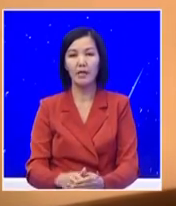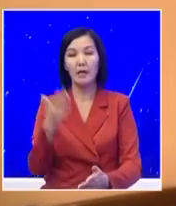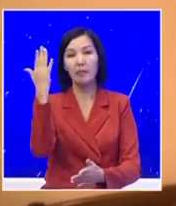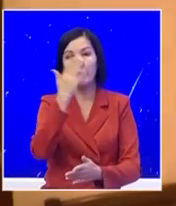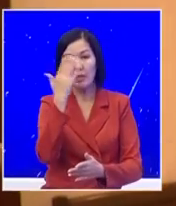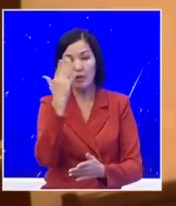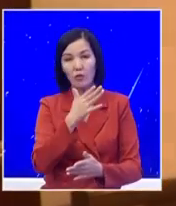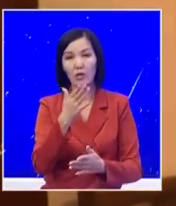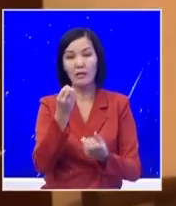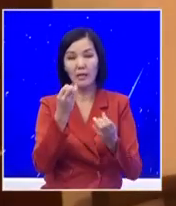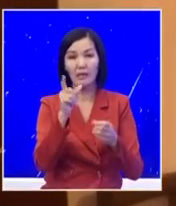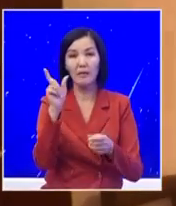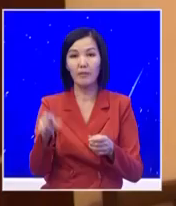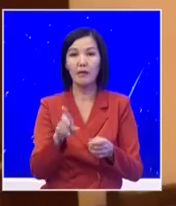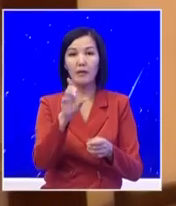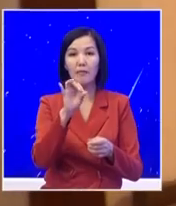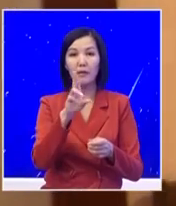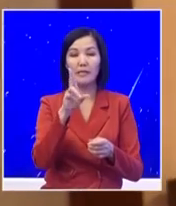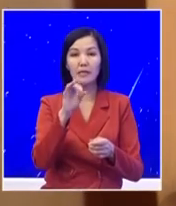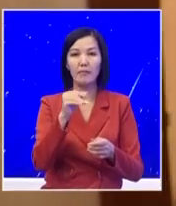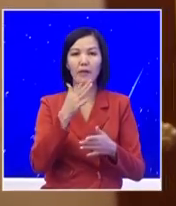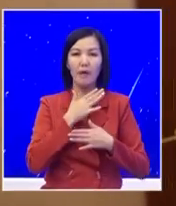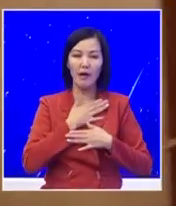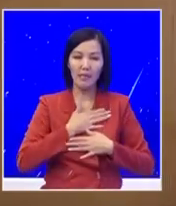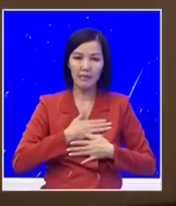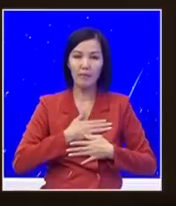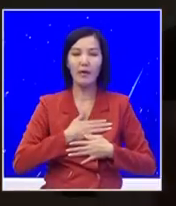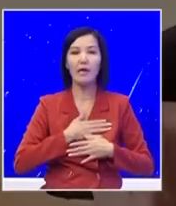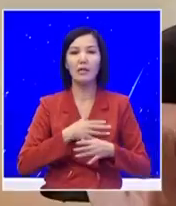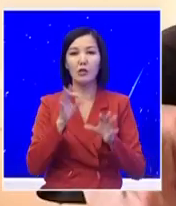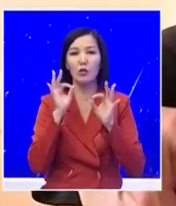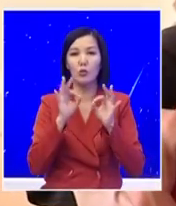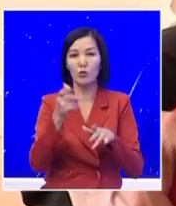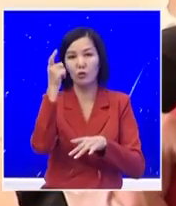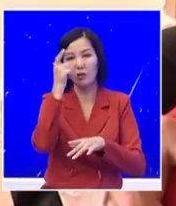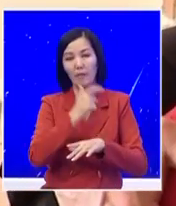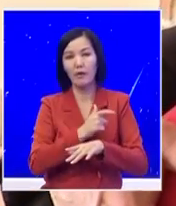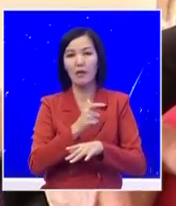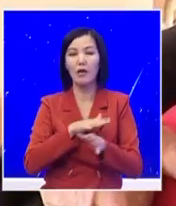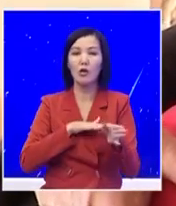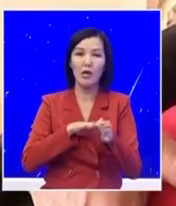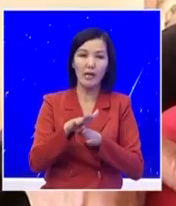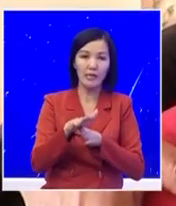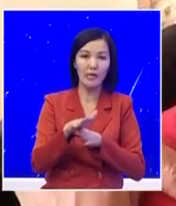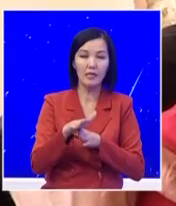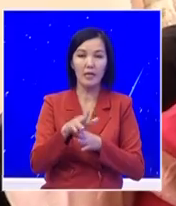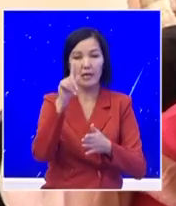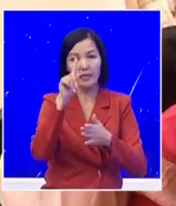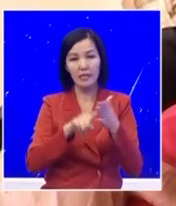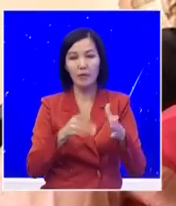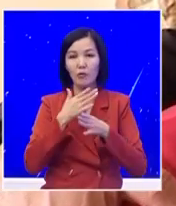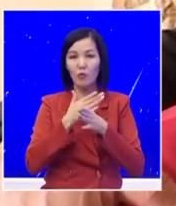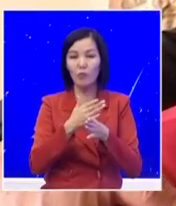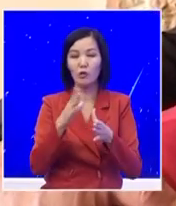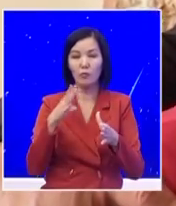Бейнероликтегі тағы бір кейіпкер Серікжан Бескемпіров асықпай жүріп, ауқымды жұмыс, сабырлық қалпымен Амандық Аббасұлына сенімді тірек бола